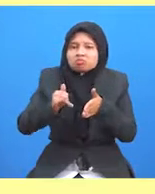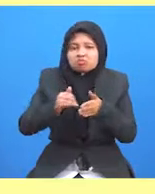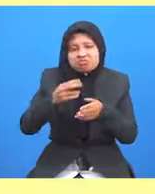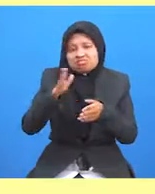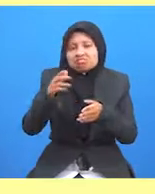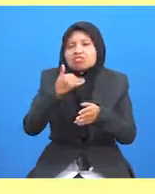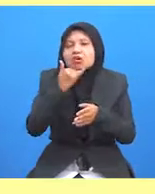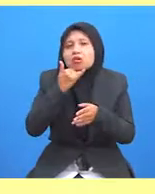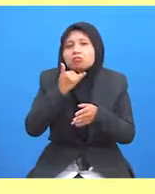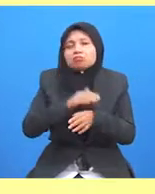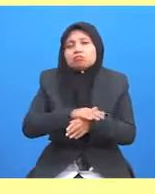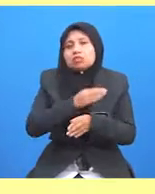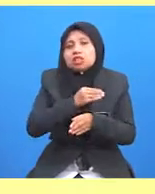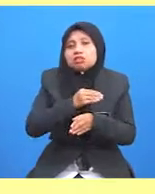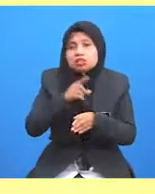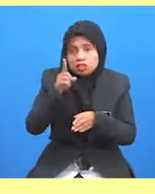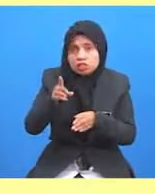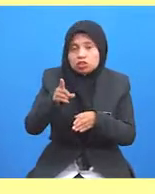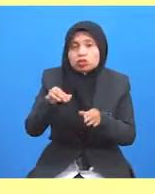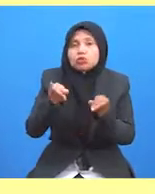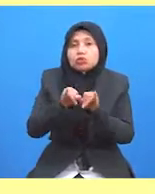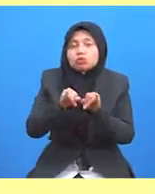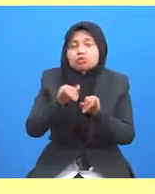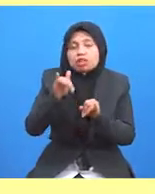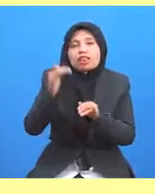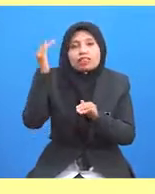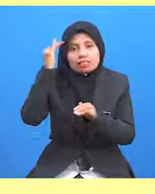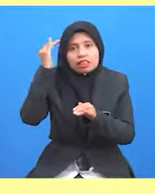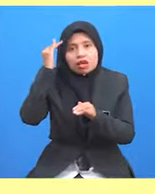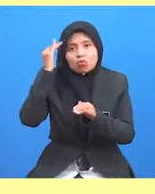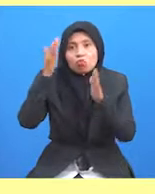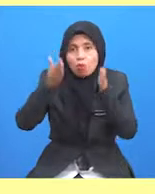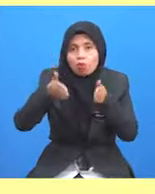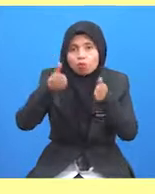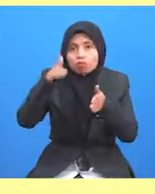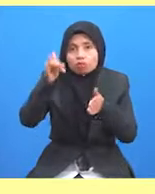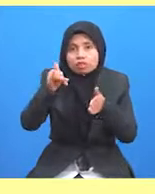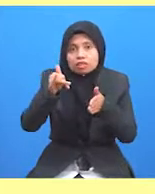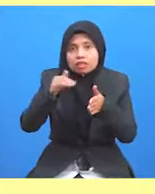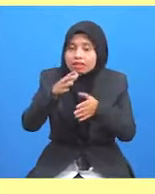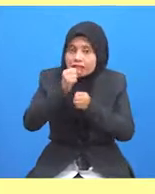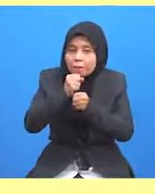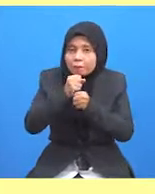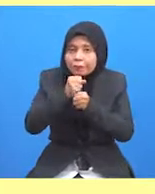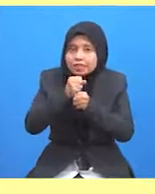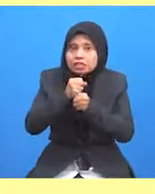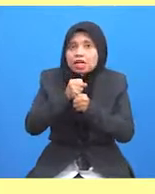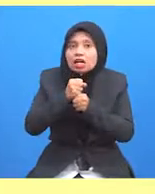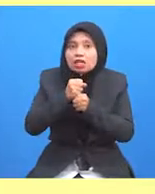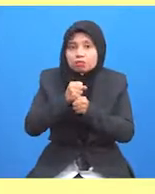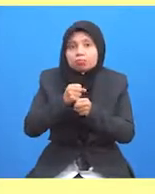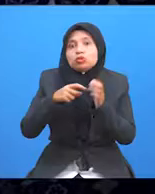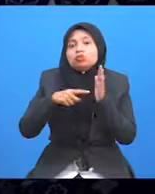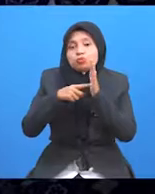jalannya, dan dialah jua yang lebih mengetahui akan orang-orang yang mendapat hidayah